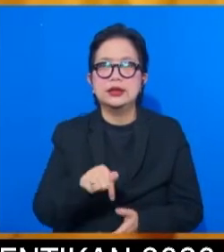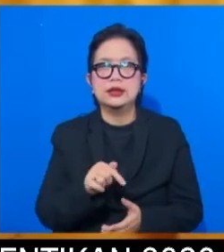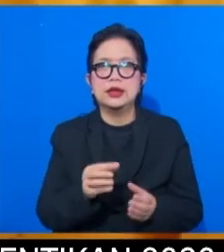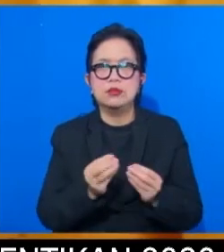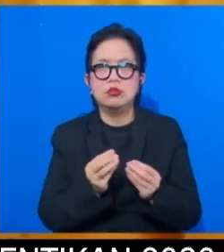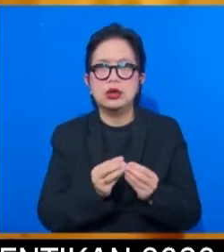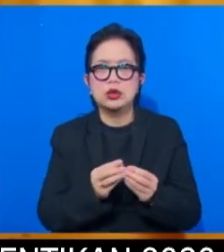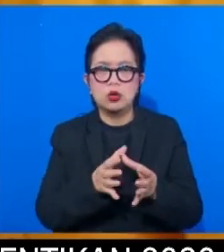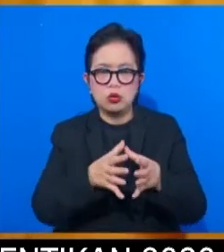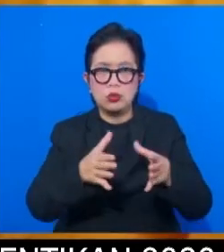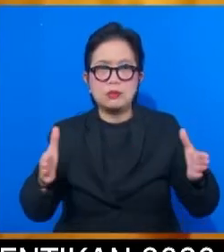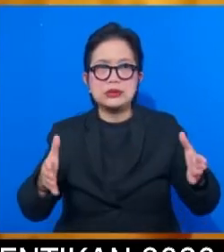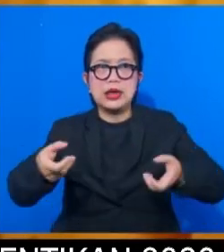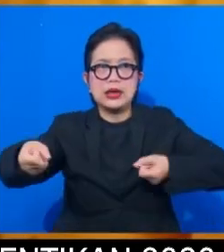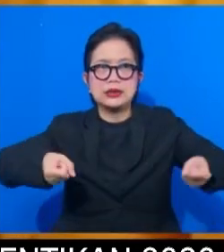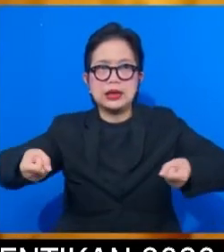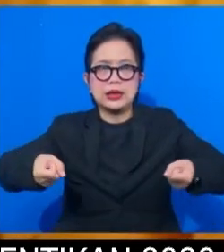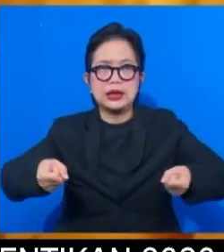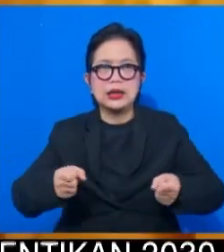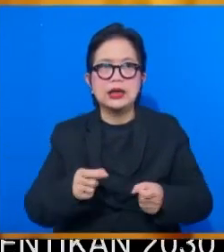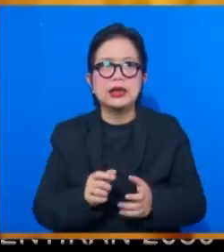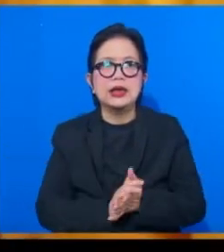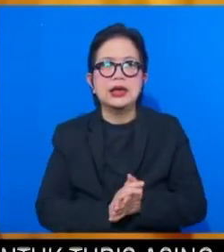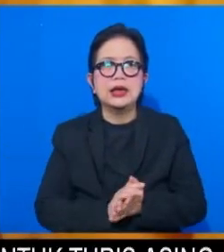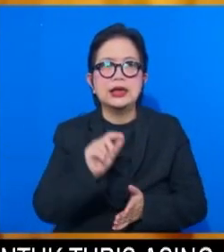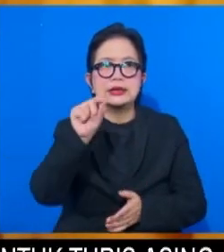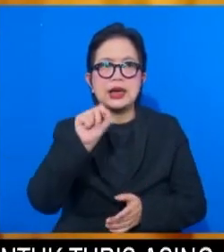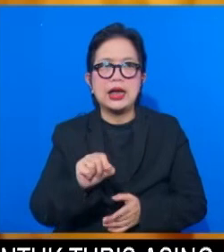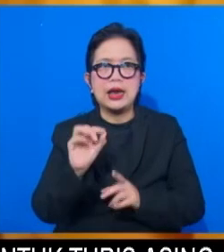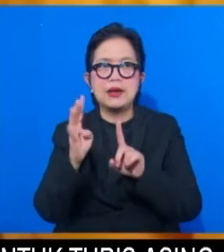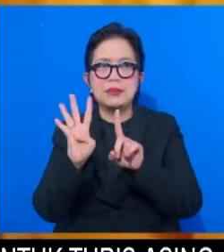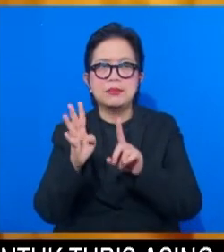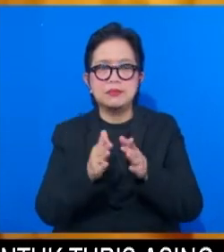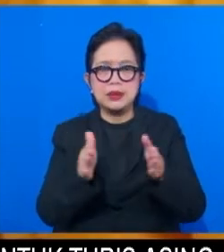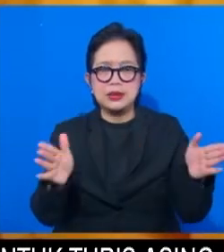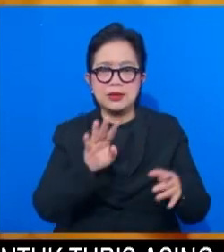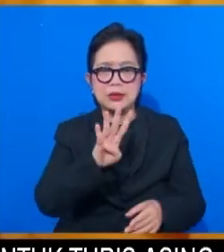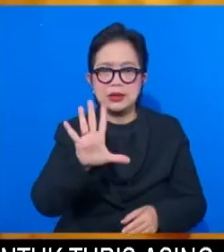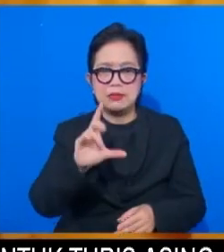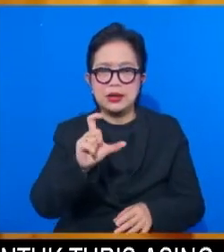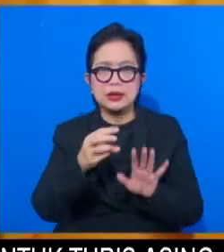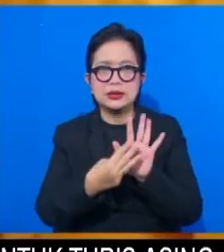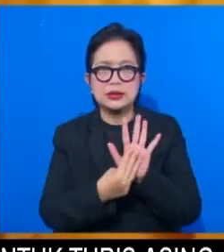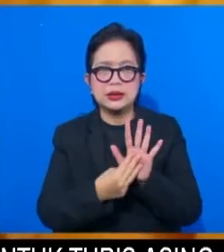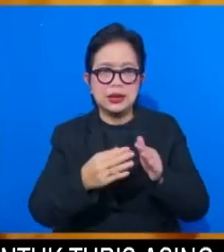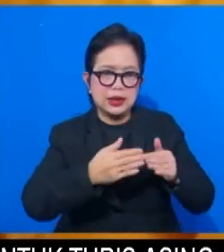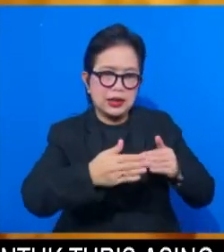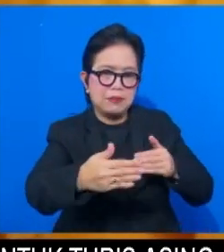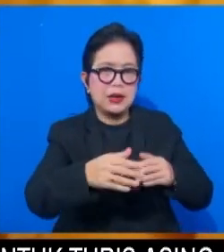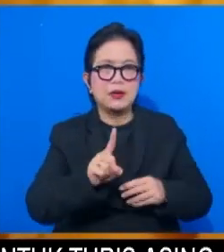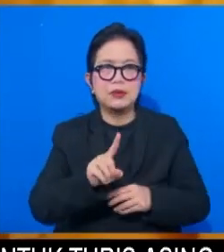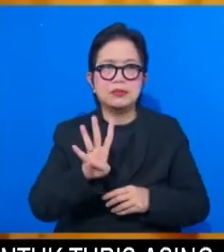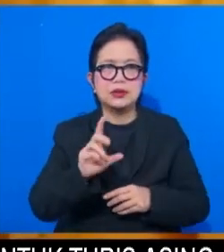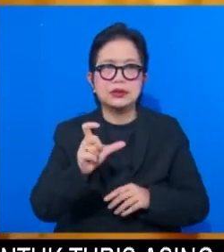yang ukuran besar skala 14 dengan panjang 45 cm dan lebar itu 14 cm untuk